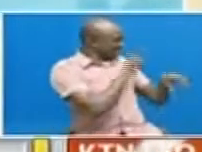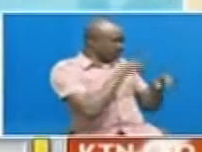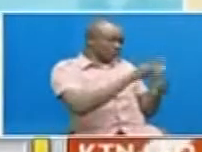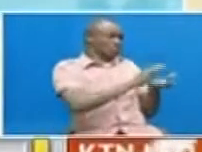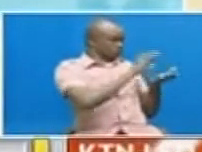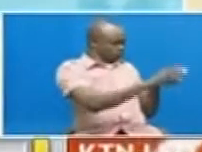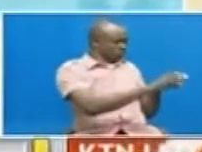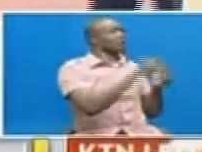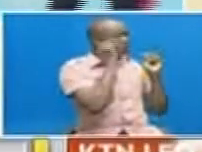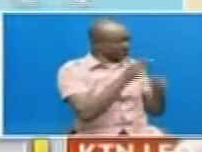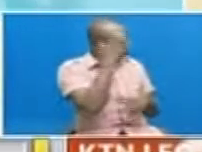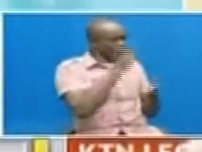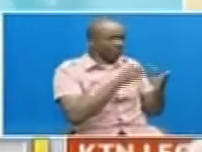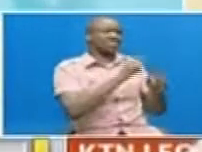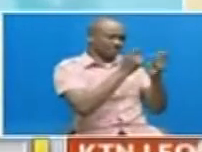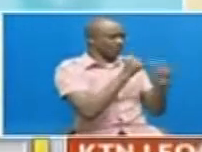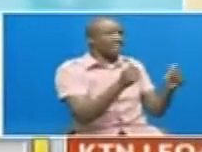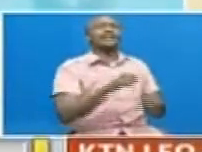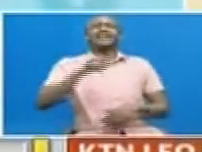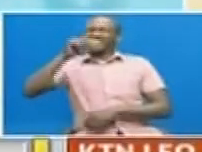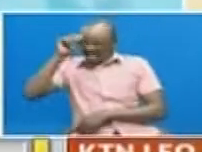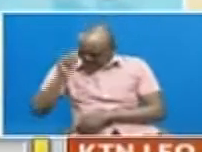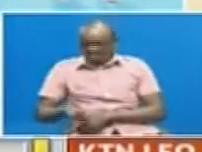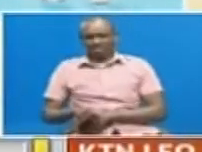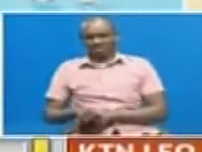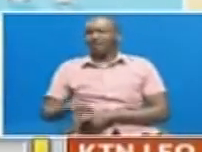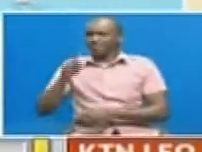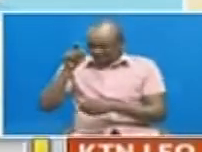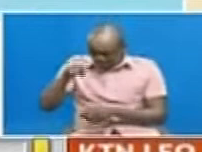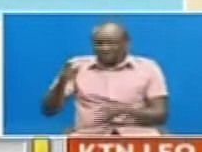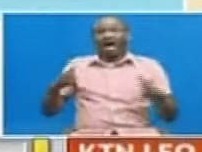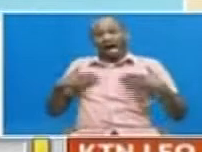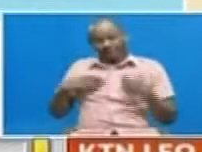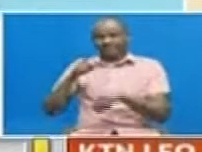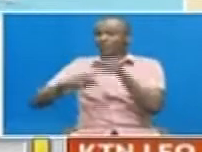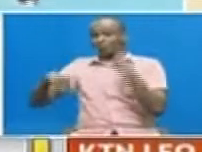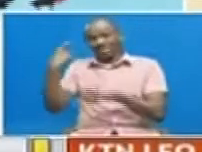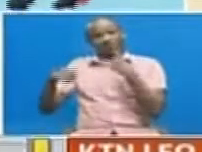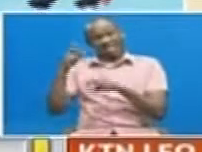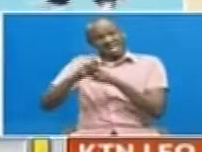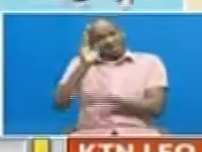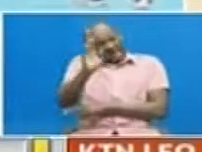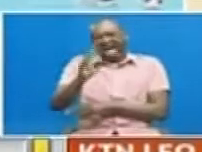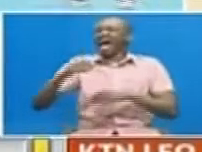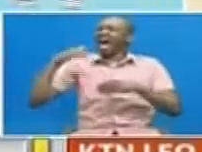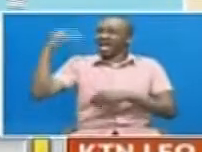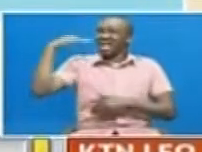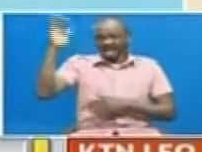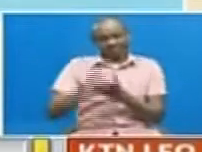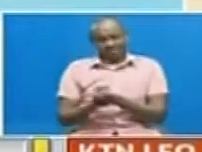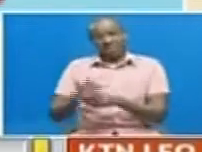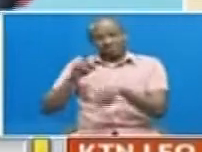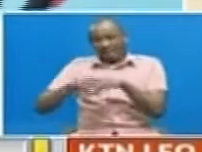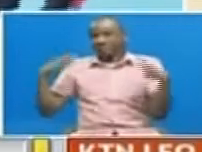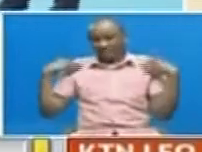ambayo umewekezea mambo ni shwari, sio? Ya, lazima uangalie hivyo. Mm-hmm. Na wao wenyewe wamefurahia, manake tumeweza kuinua jina lao juu. Mm-hmm. Na katika